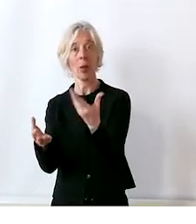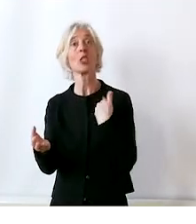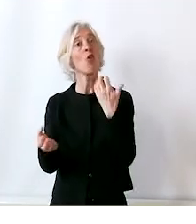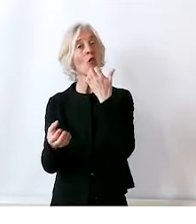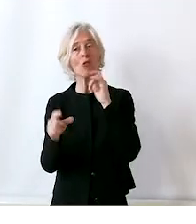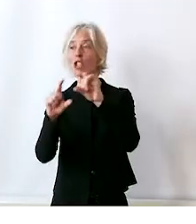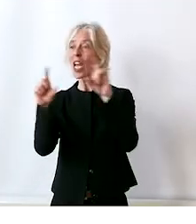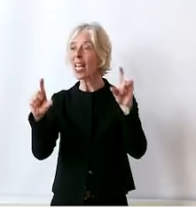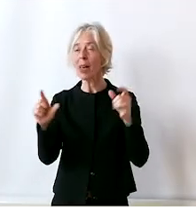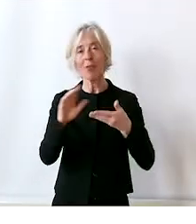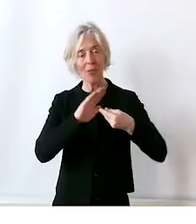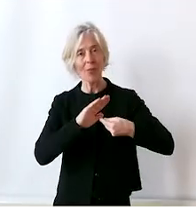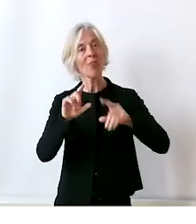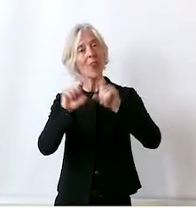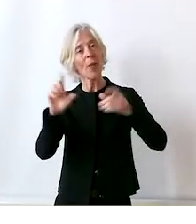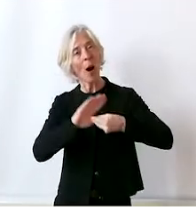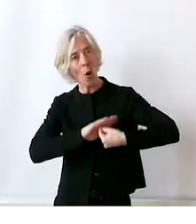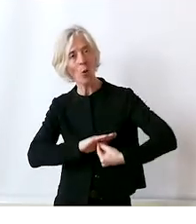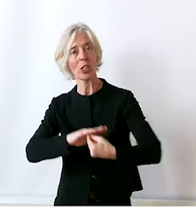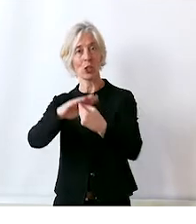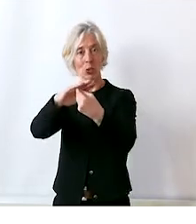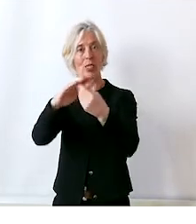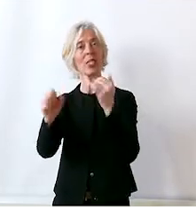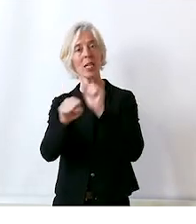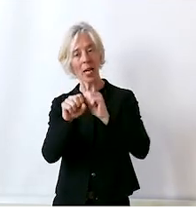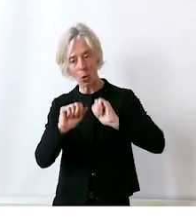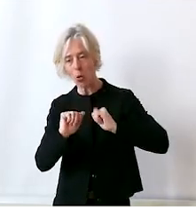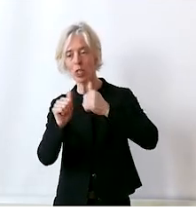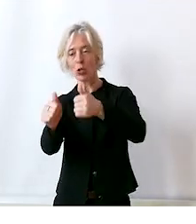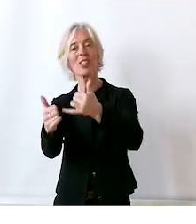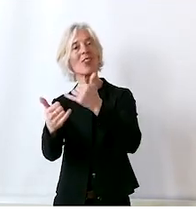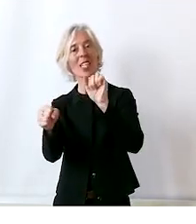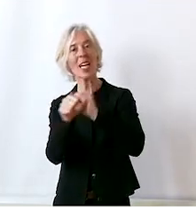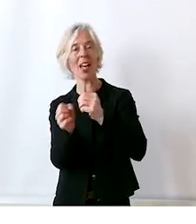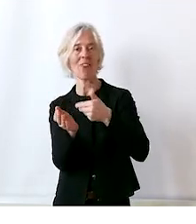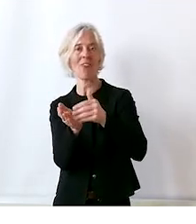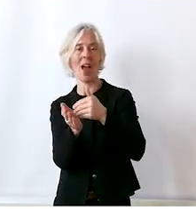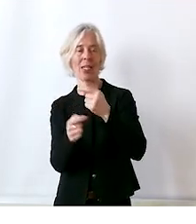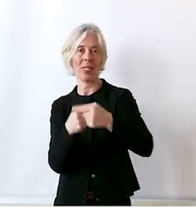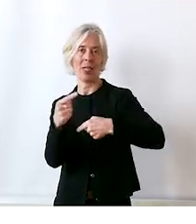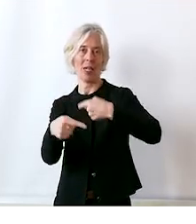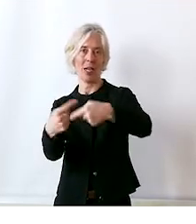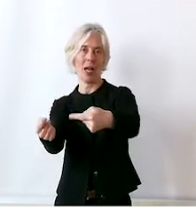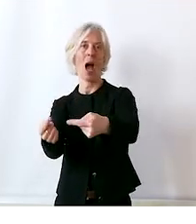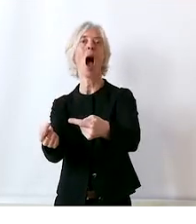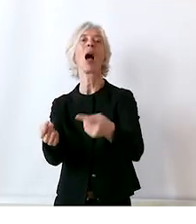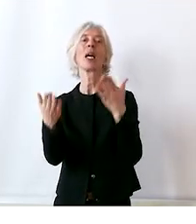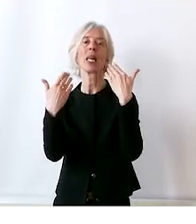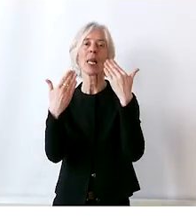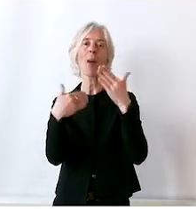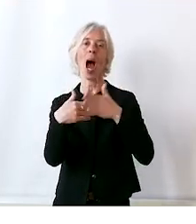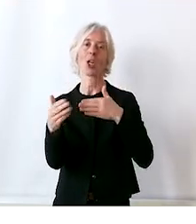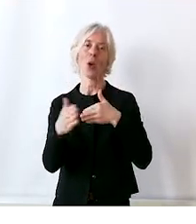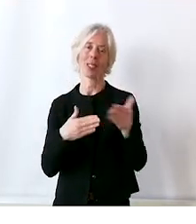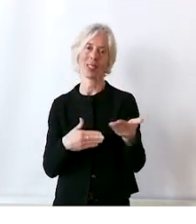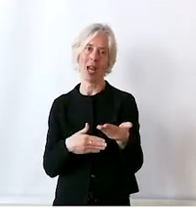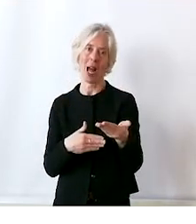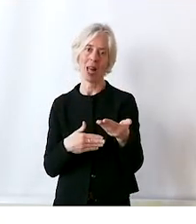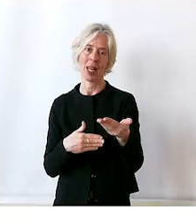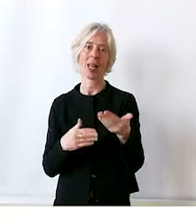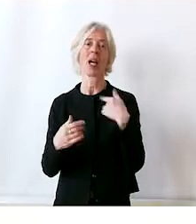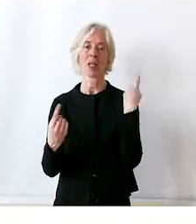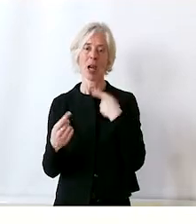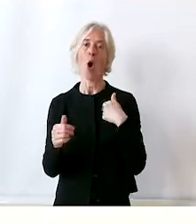Hilfe zur Selbsthilfe geben, um auf dem Weg zur Klimaneutralität erfolgreich zu sein und diese möglichst